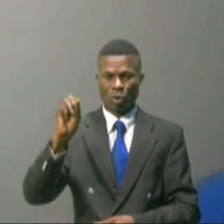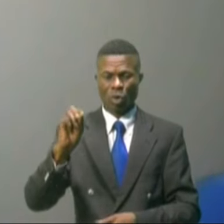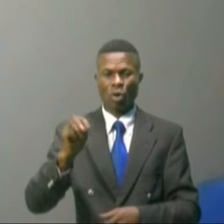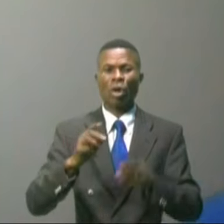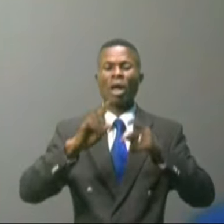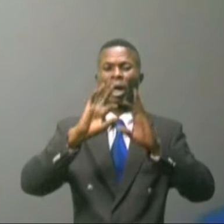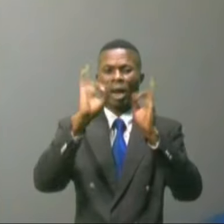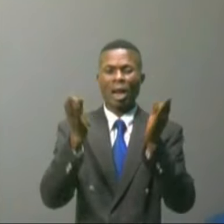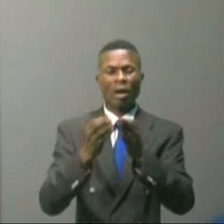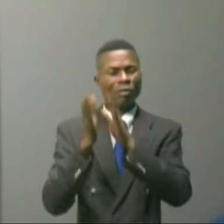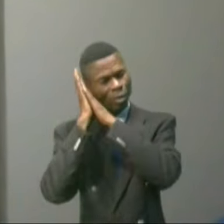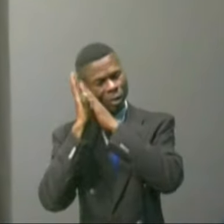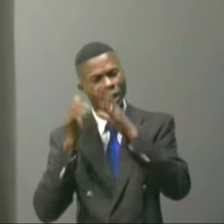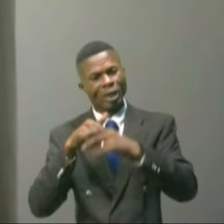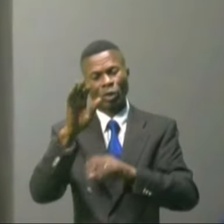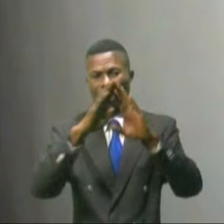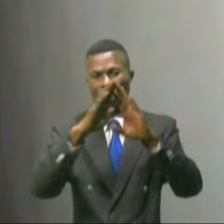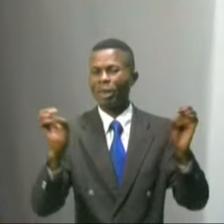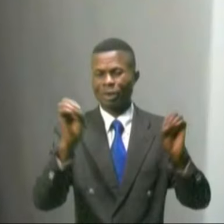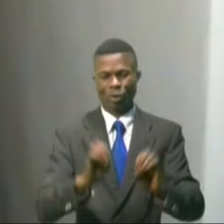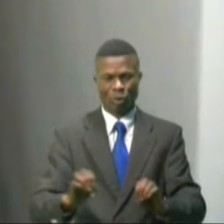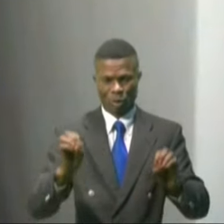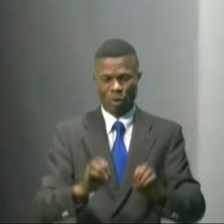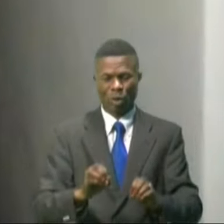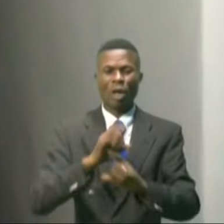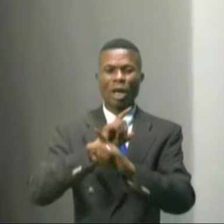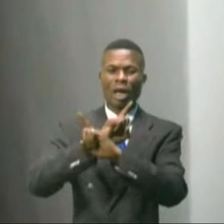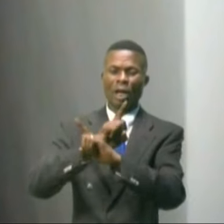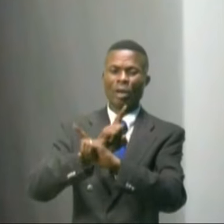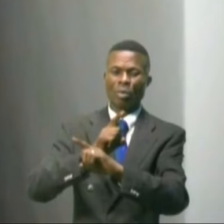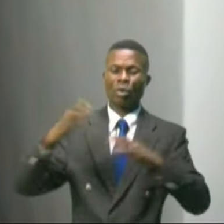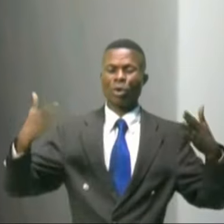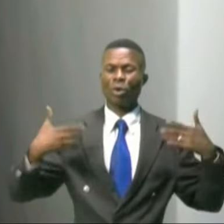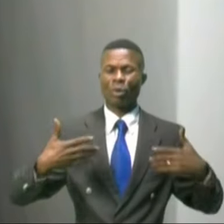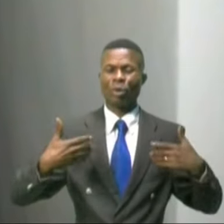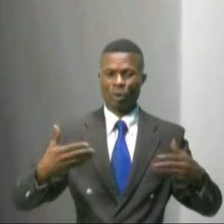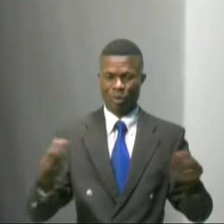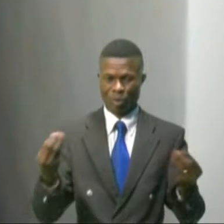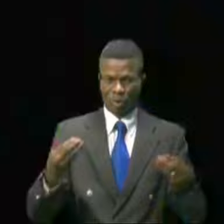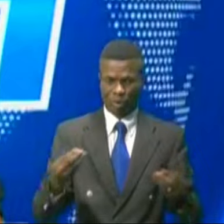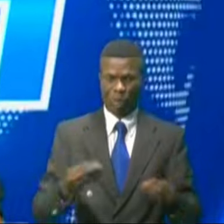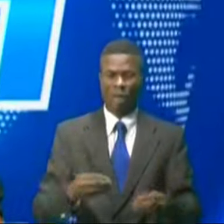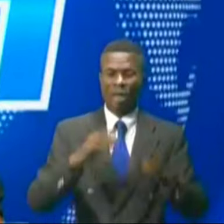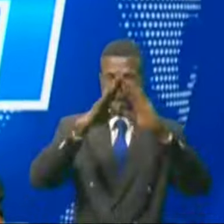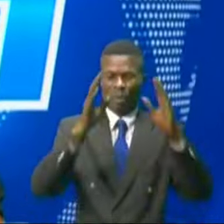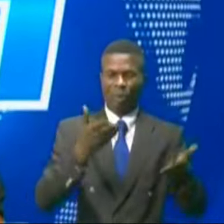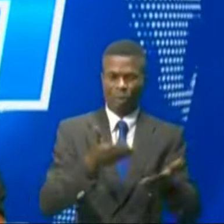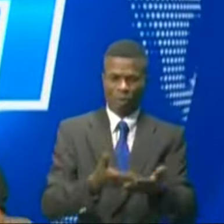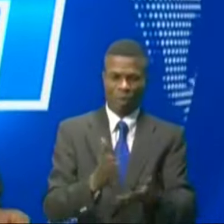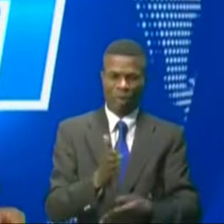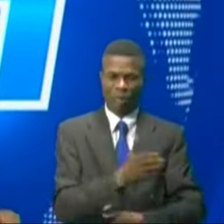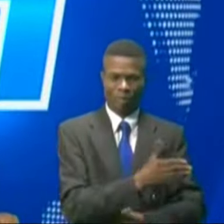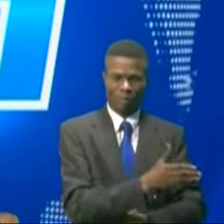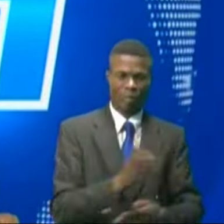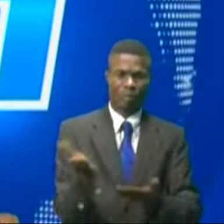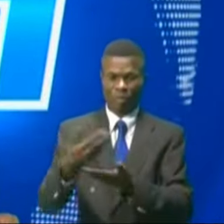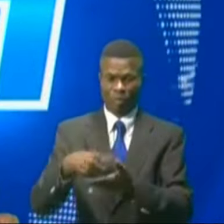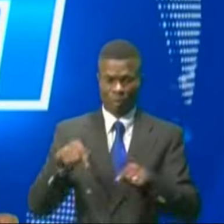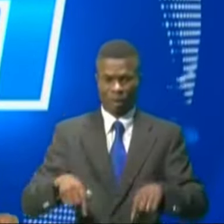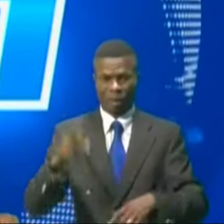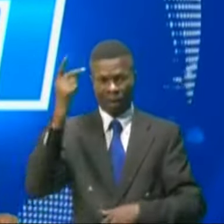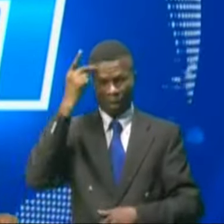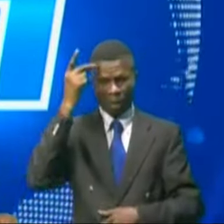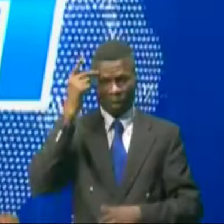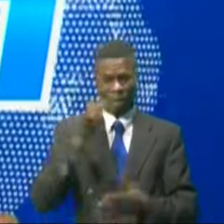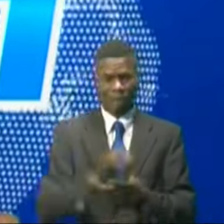la nuit sous la belle étoile, peut désormais se protéger aux intempéries grâce à cet ouvrage. Retour ici à